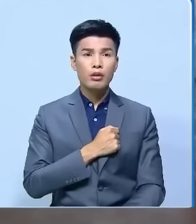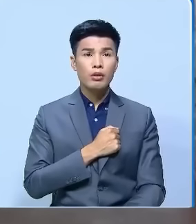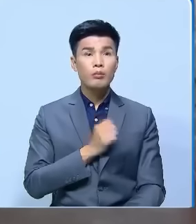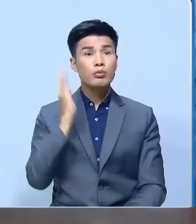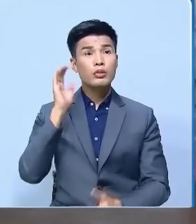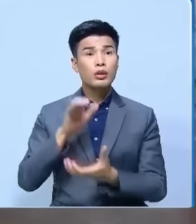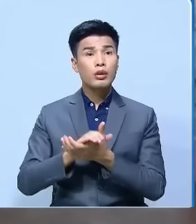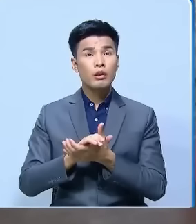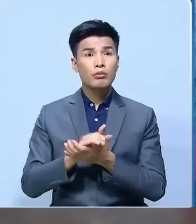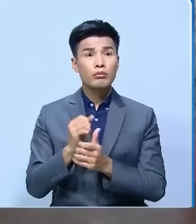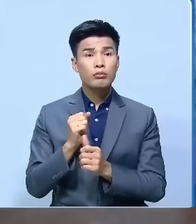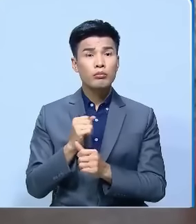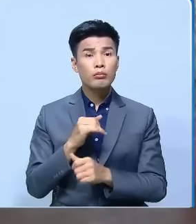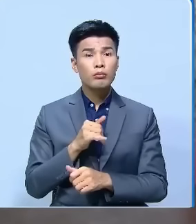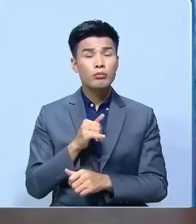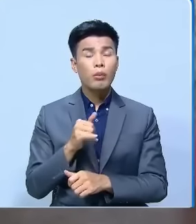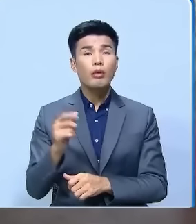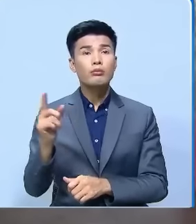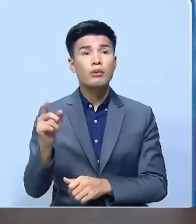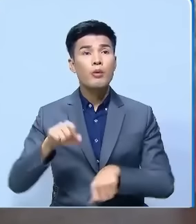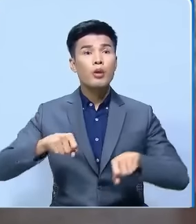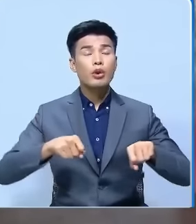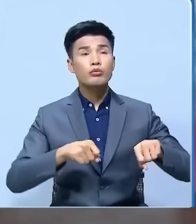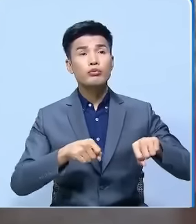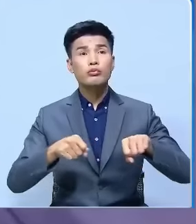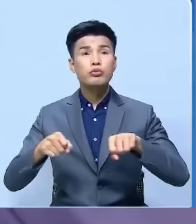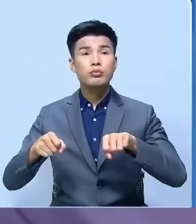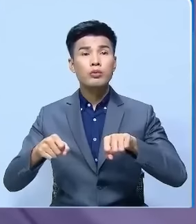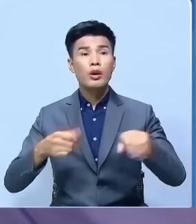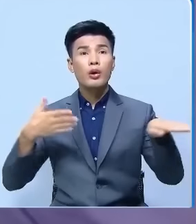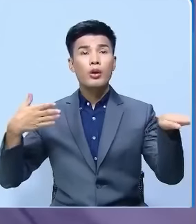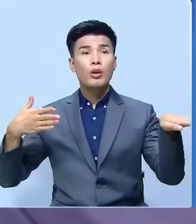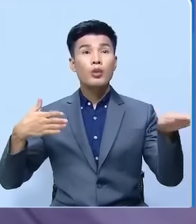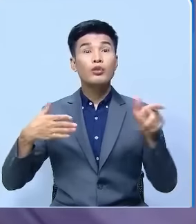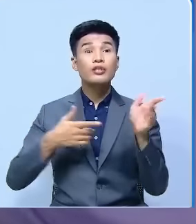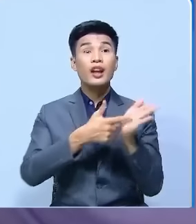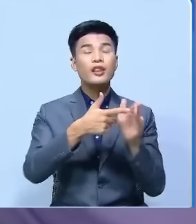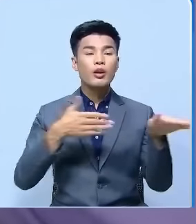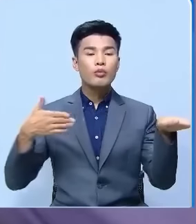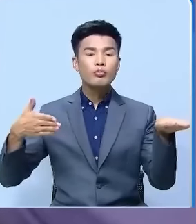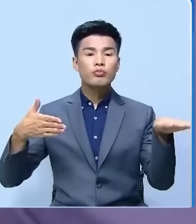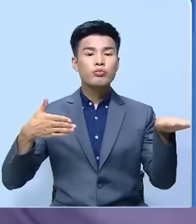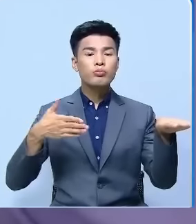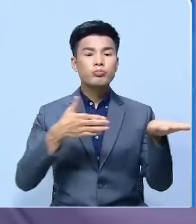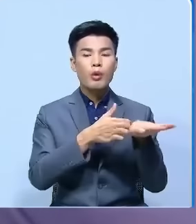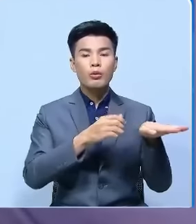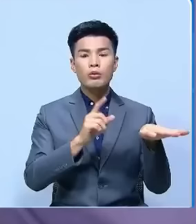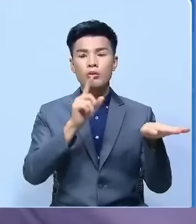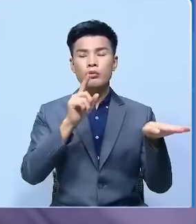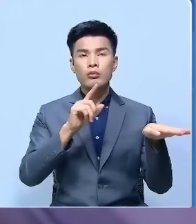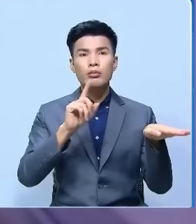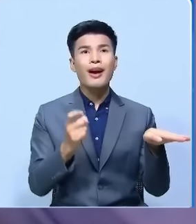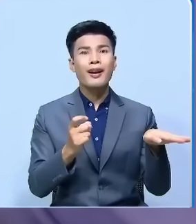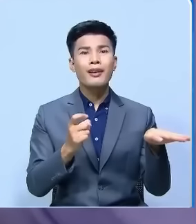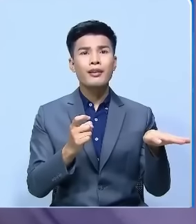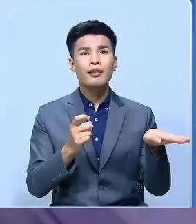สามีประสบอุบัติเหตุเสียชีวิตขี่รถจักรยานยนต์ไปชนท้ายรถไถตอนที่ไปแจ้งเรื่องสมุดบัญชีธนาคารหายแล้วก็จะไป